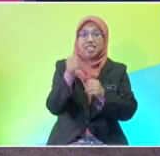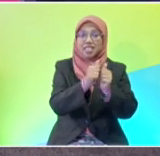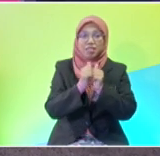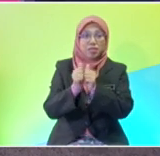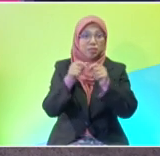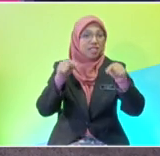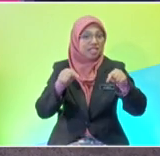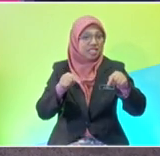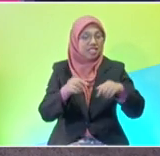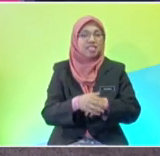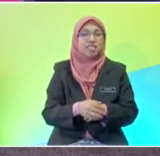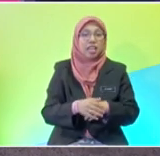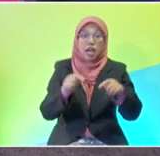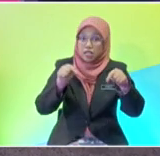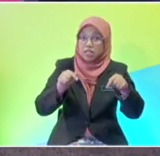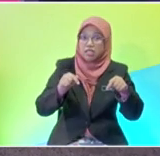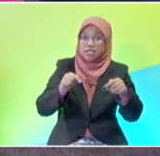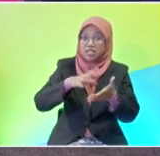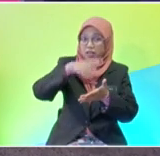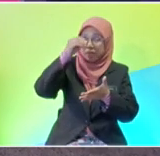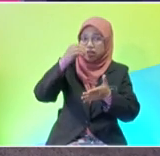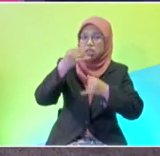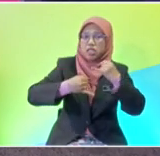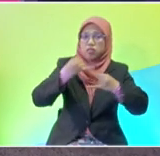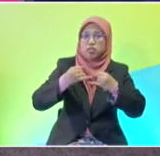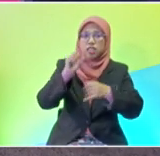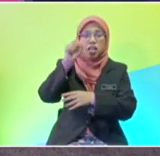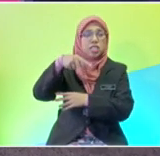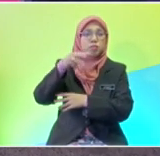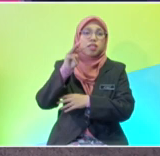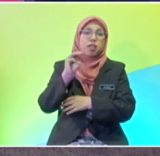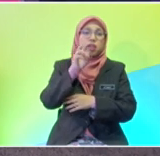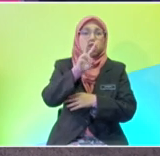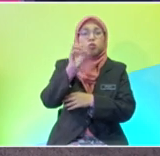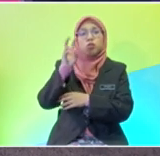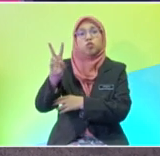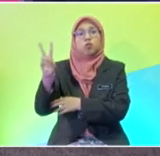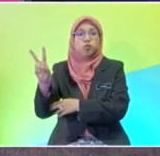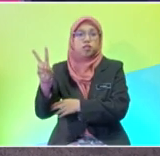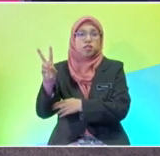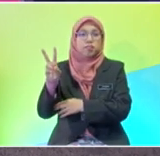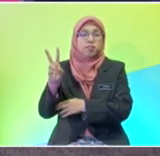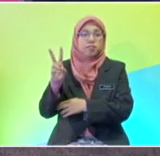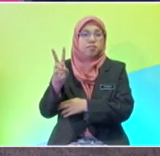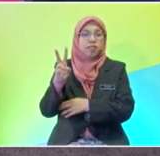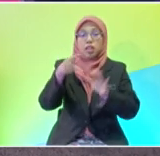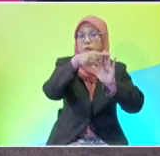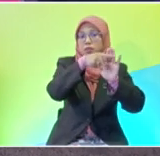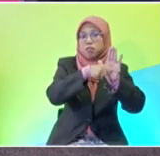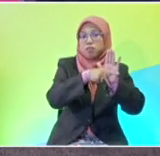pada hari ini kita belajar sukses SPM 22 dalam mata pelajaran